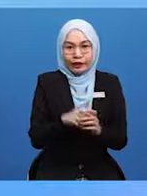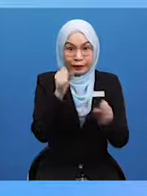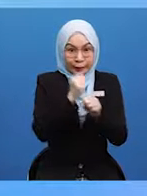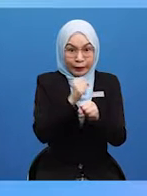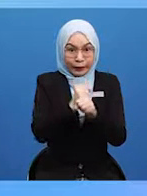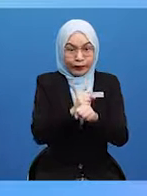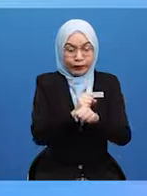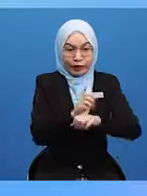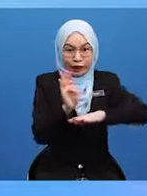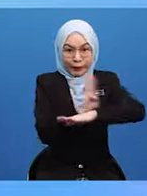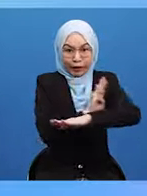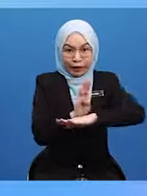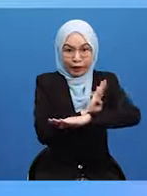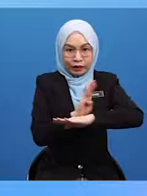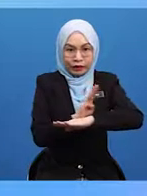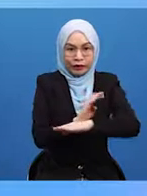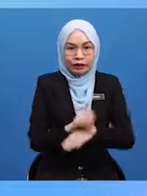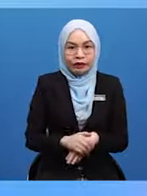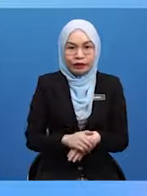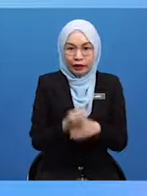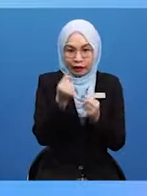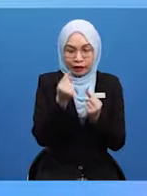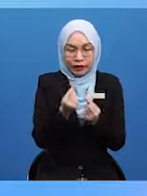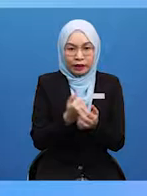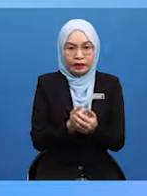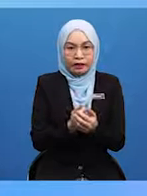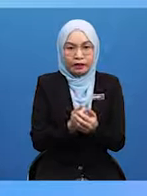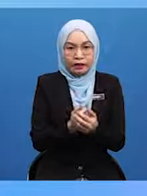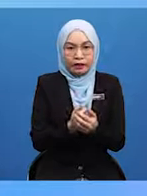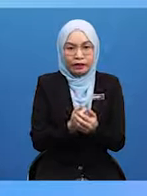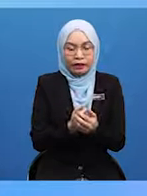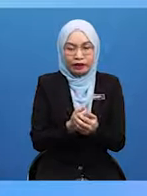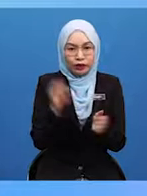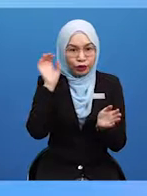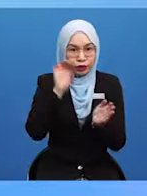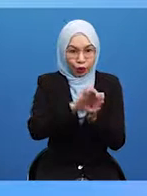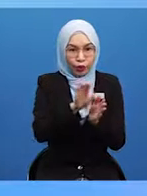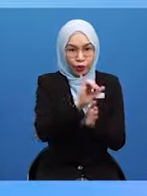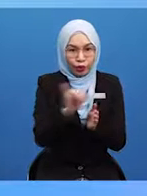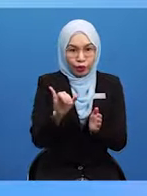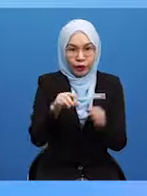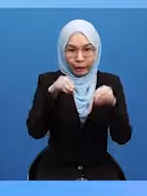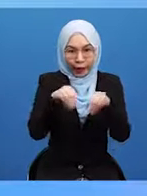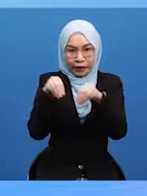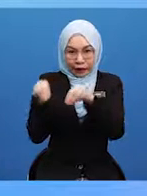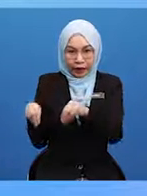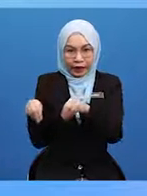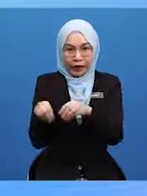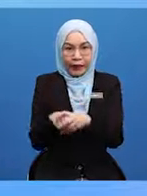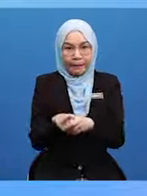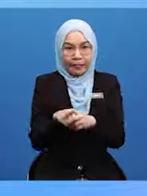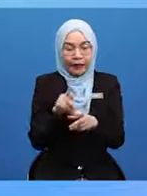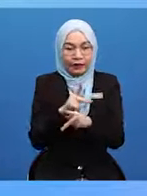pertanian, penternakan, perikanan dan industri desa. Oleh